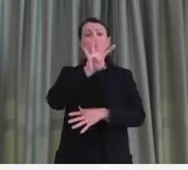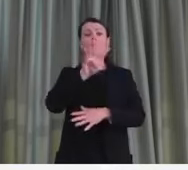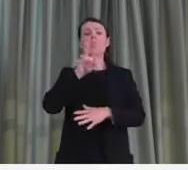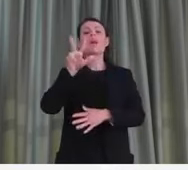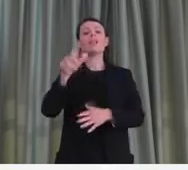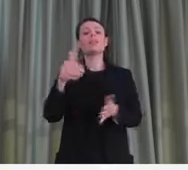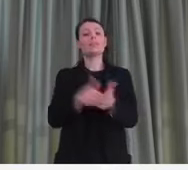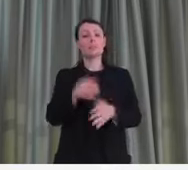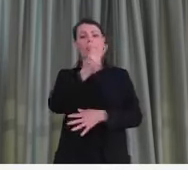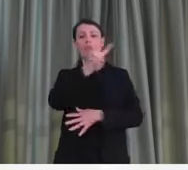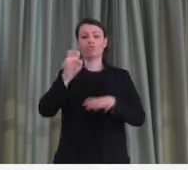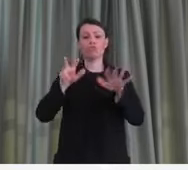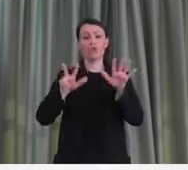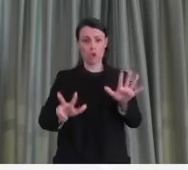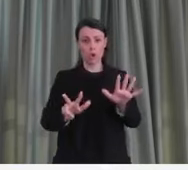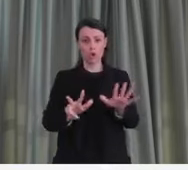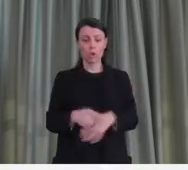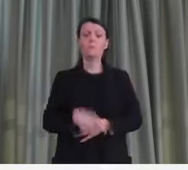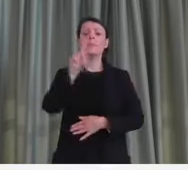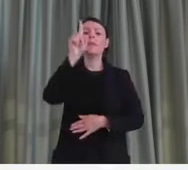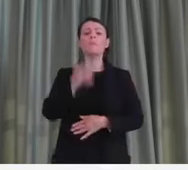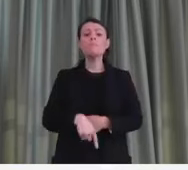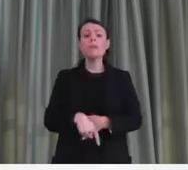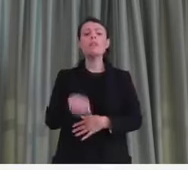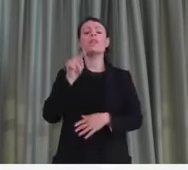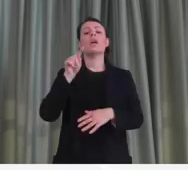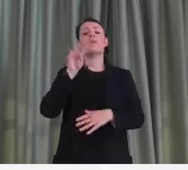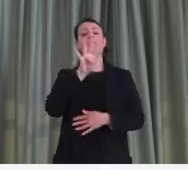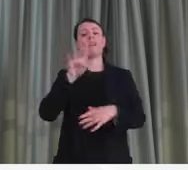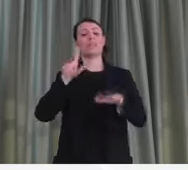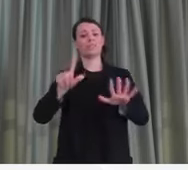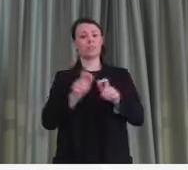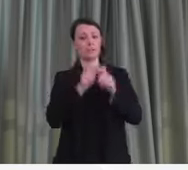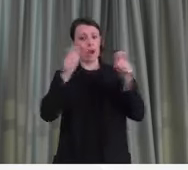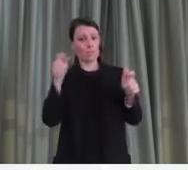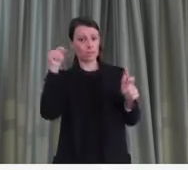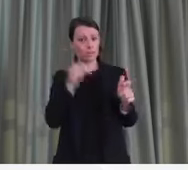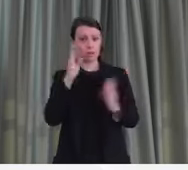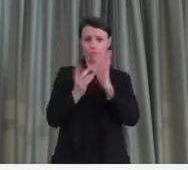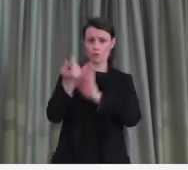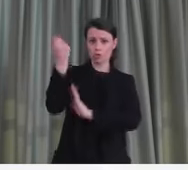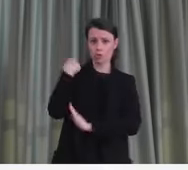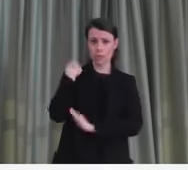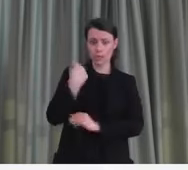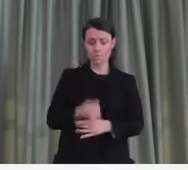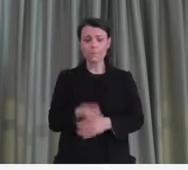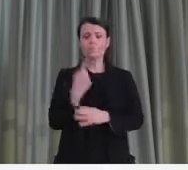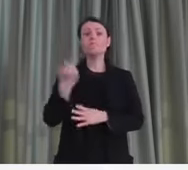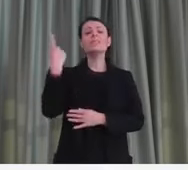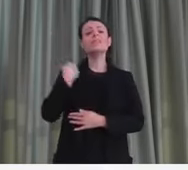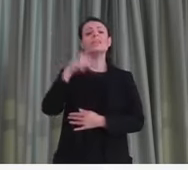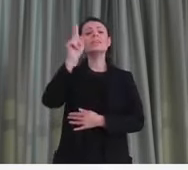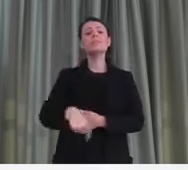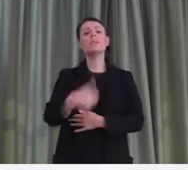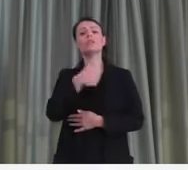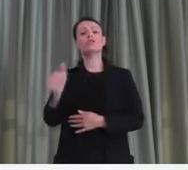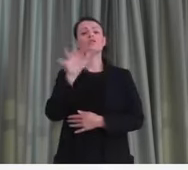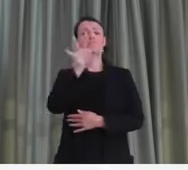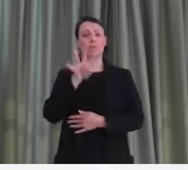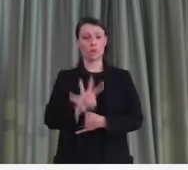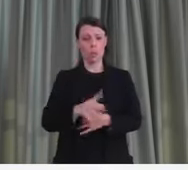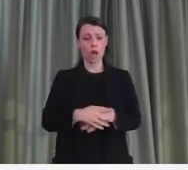3.208 1047 in più rispetto a ieri ieri erano 1154